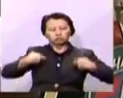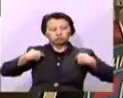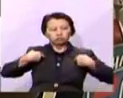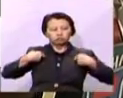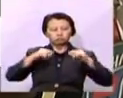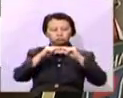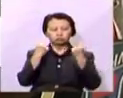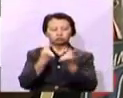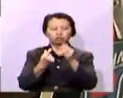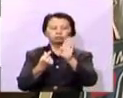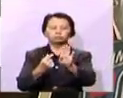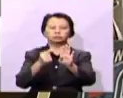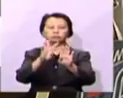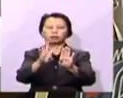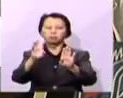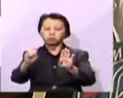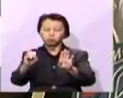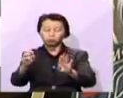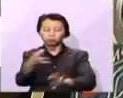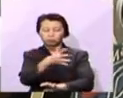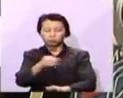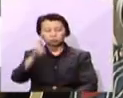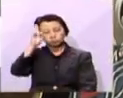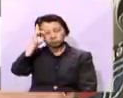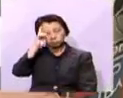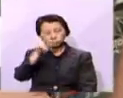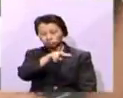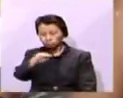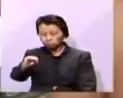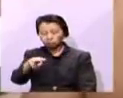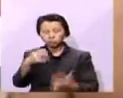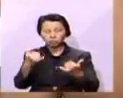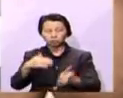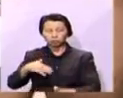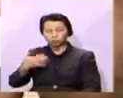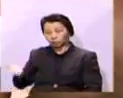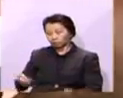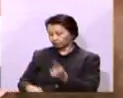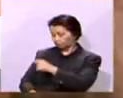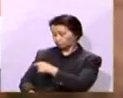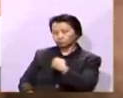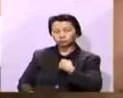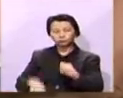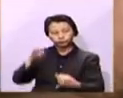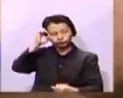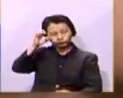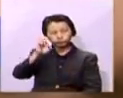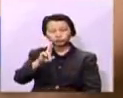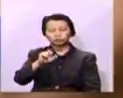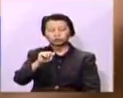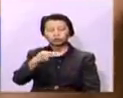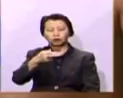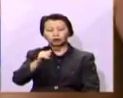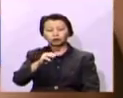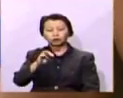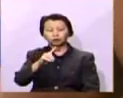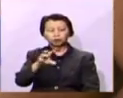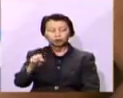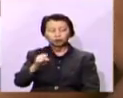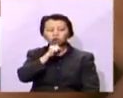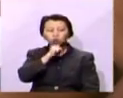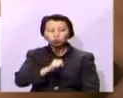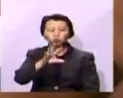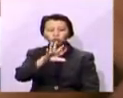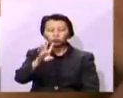dalam golongan B40. Dan seperti yang dapat lihat ketika ini di sebelah saya, iaitu Encik Narainan yang berusia 54